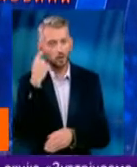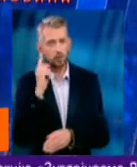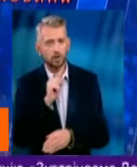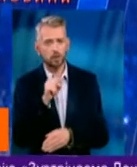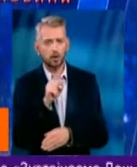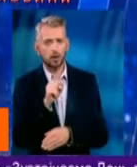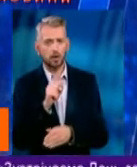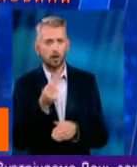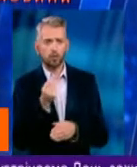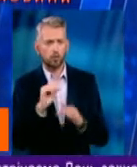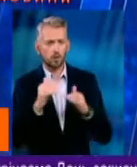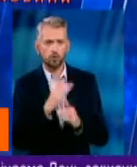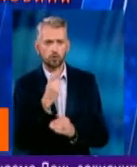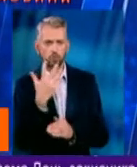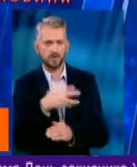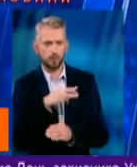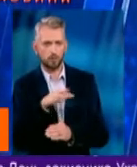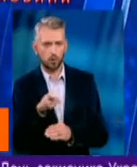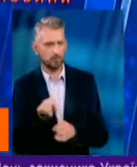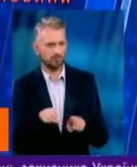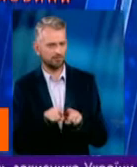буде не менше, ніж 150 мільйонів, так як в цьому році.